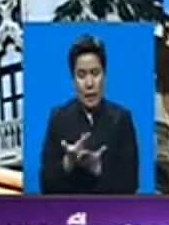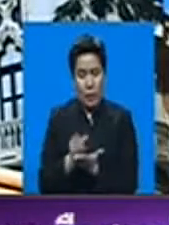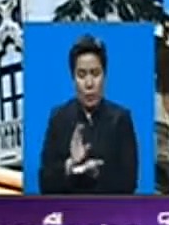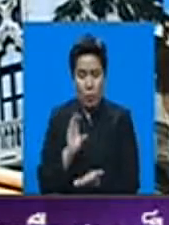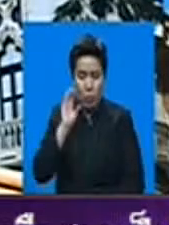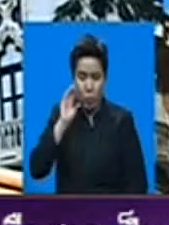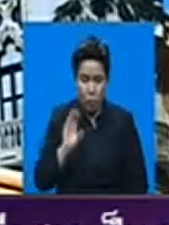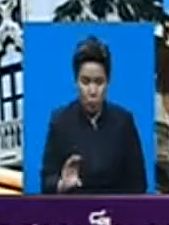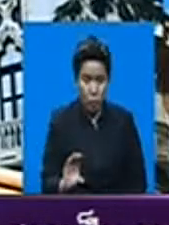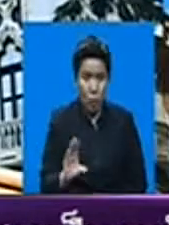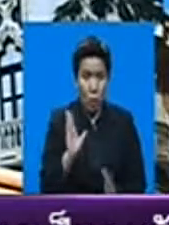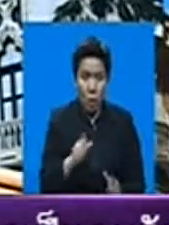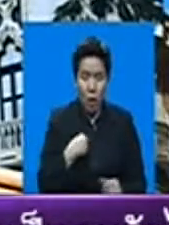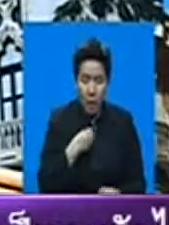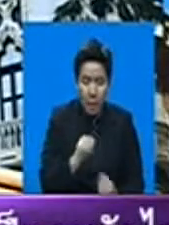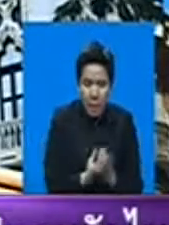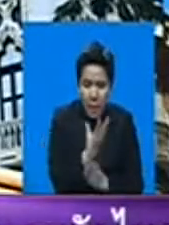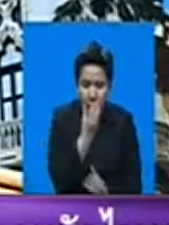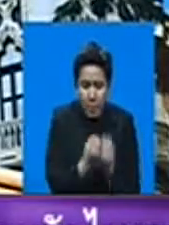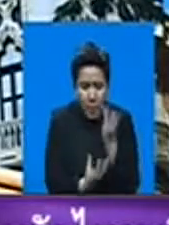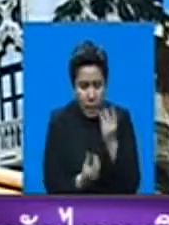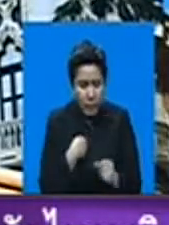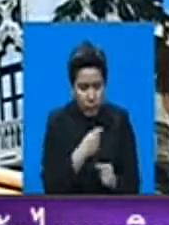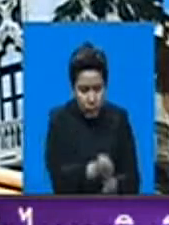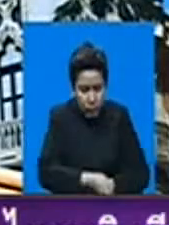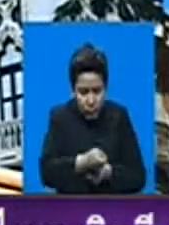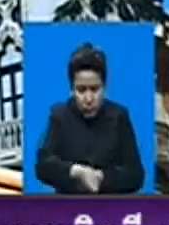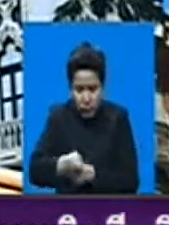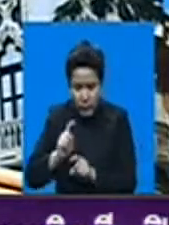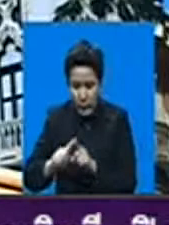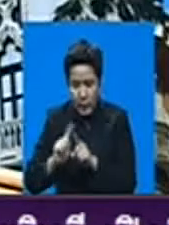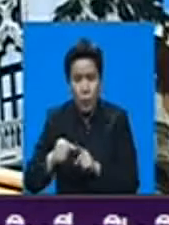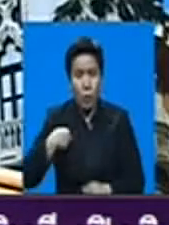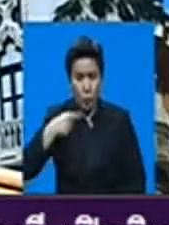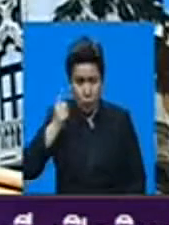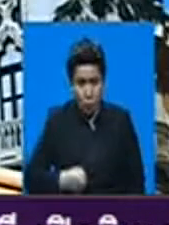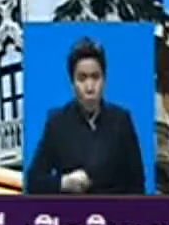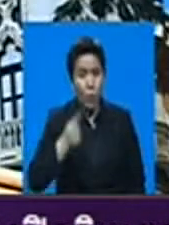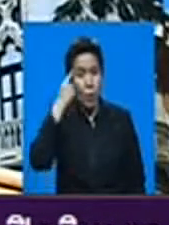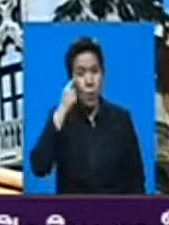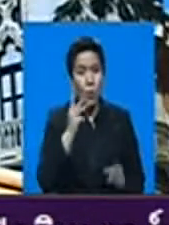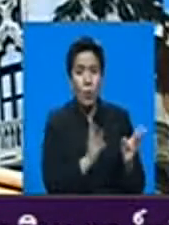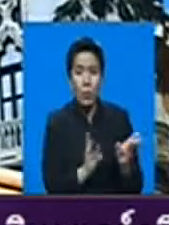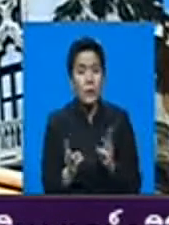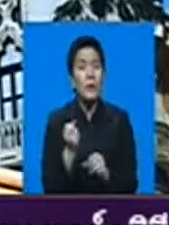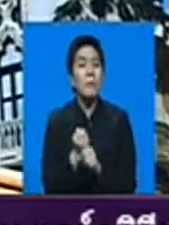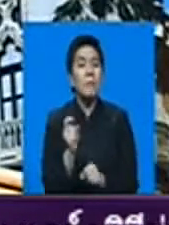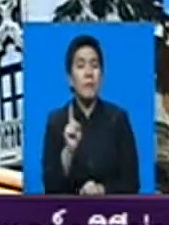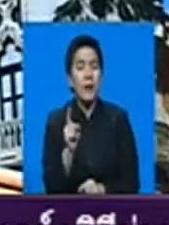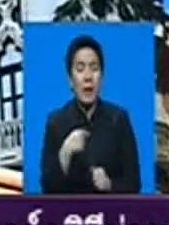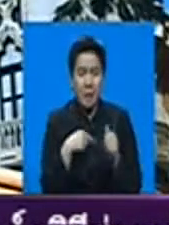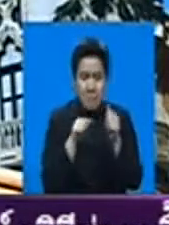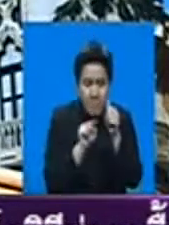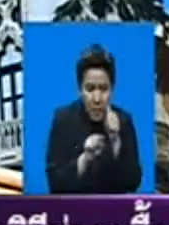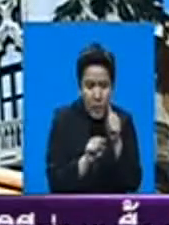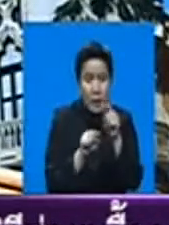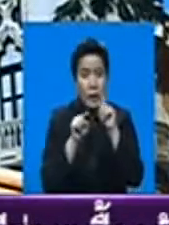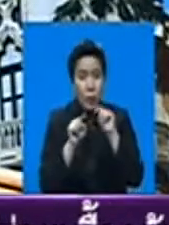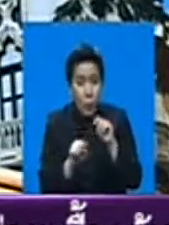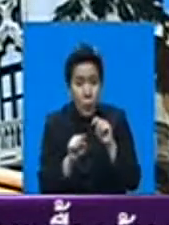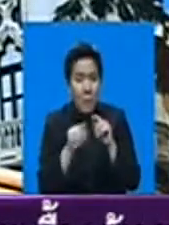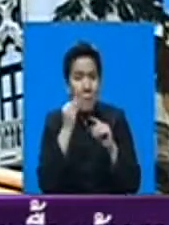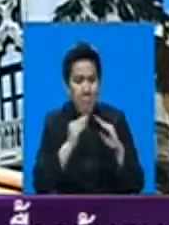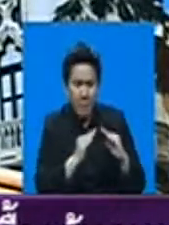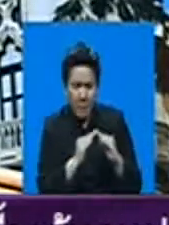ให้ชาวนาไร่ละ 1,000บาทตั้งแต่เดือนตุลาคมนี้เป็นต้นไปขณะเดียวกันได้มอบหมายให้กระทรวงยุติธรรมและหน่วยงานที่เกี่ยวข้องจัด